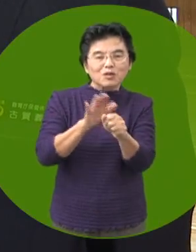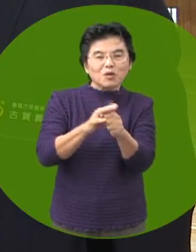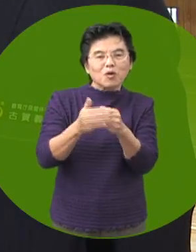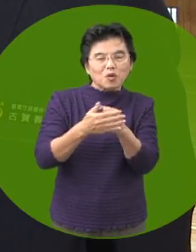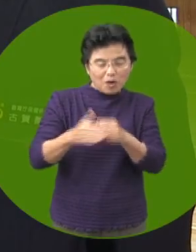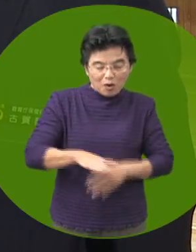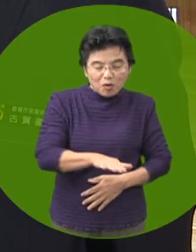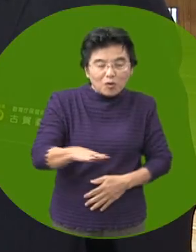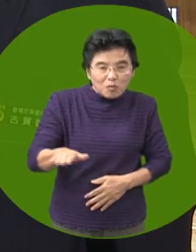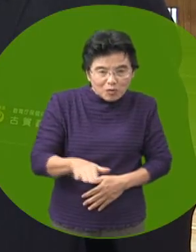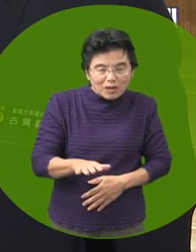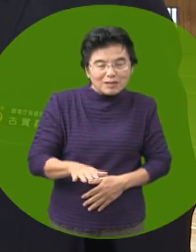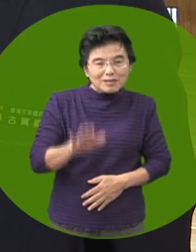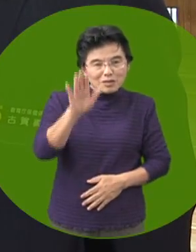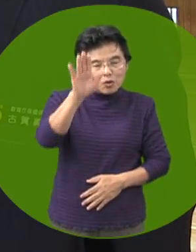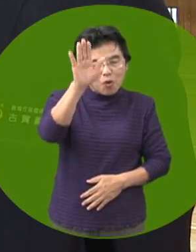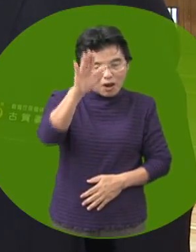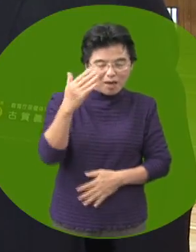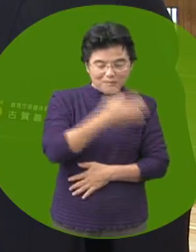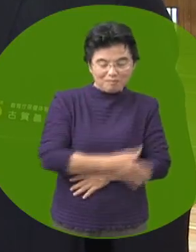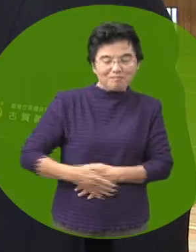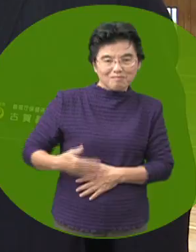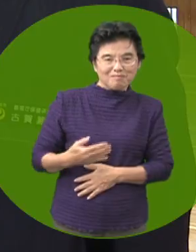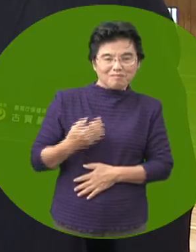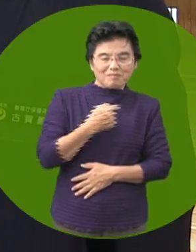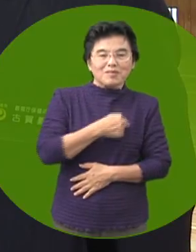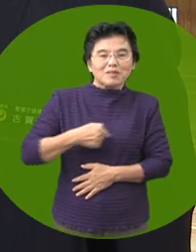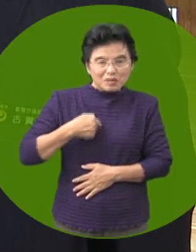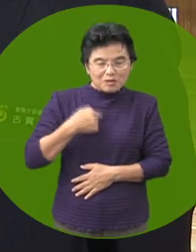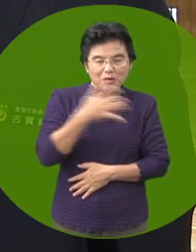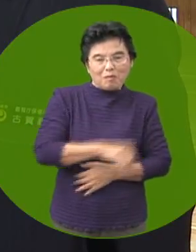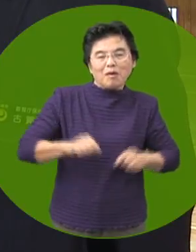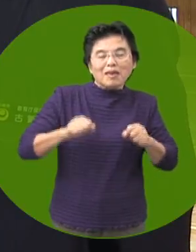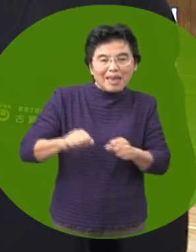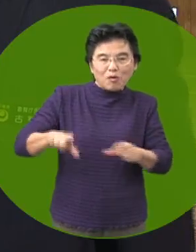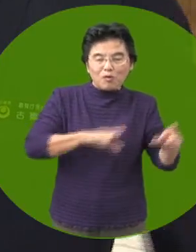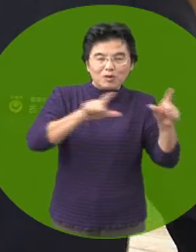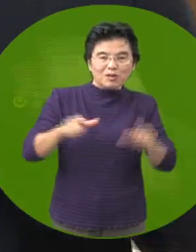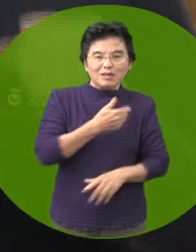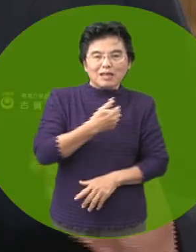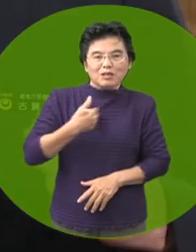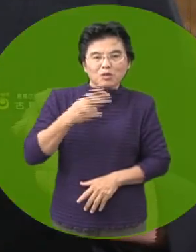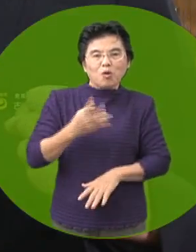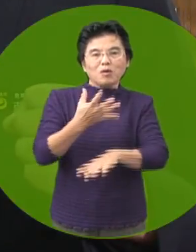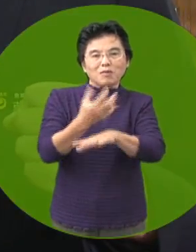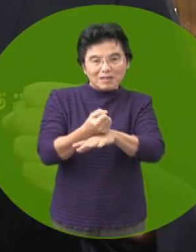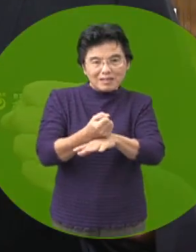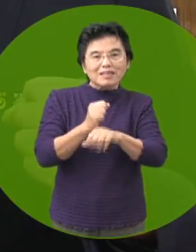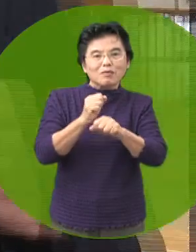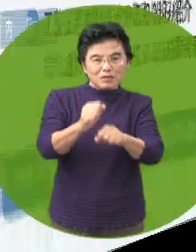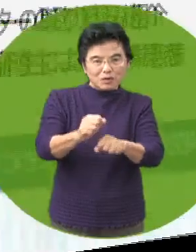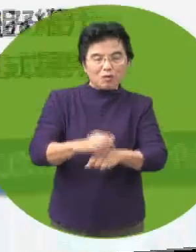たちが将来にわたって心身ともに健康に過ごせる体力を身につけましょう。